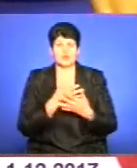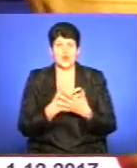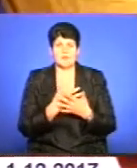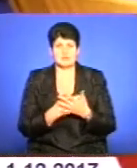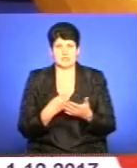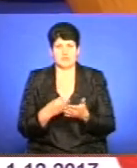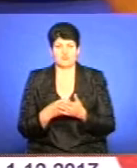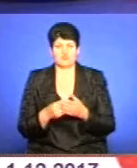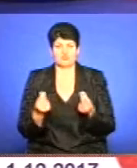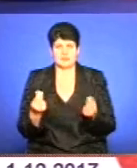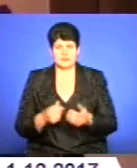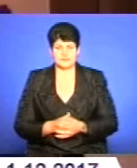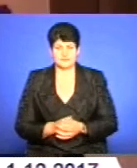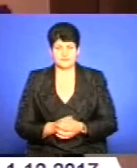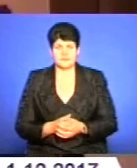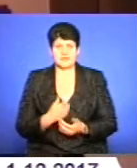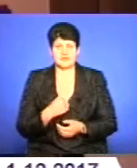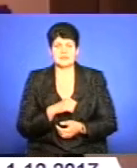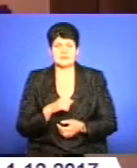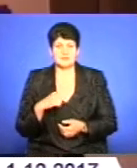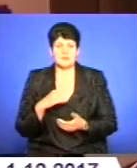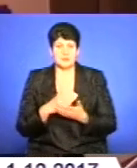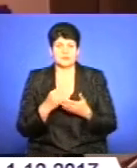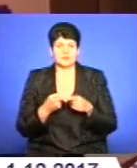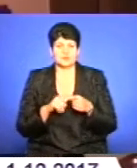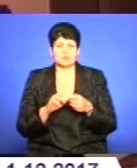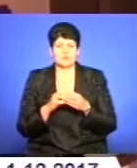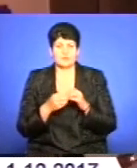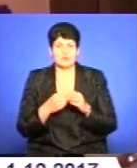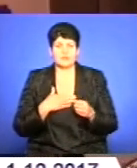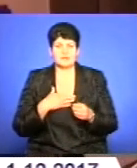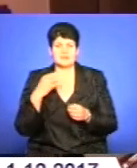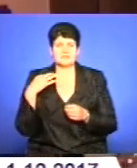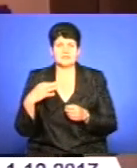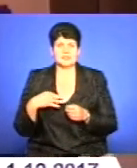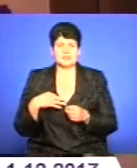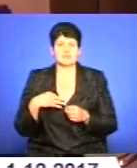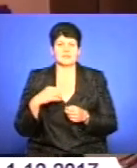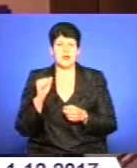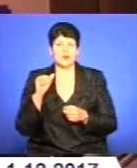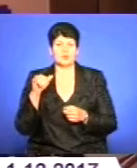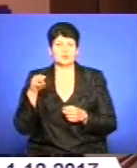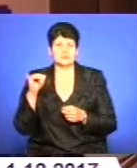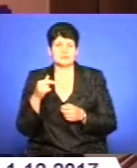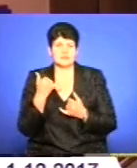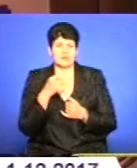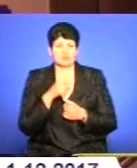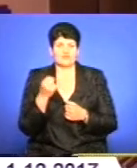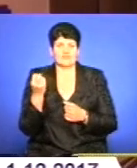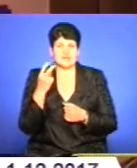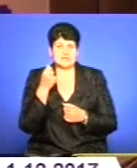бюджет». Я сама стикнулася з такою проблемою, у мене сина аутизм діагностовано, і йому зараз 12 років.